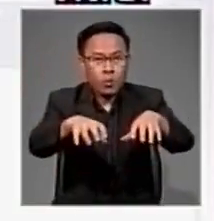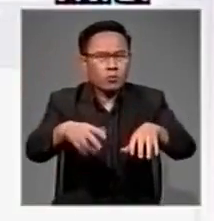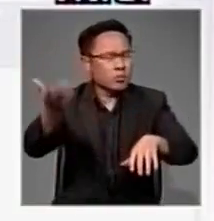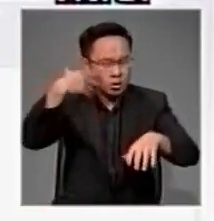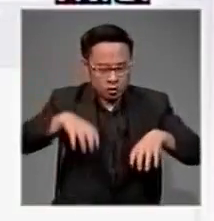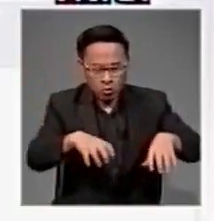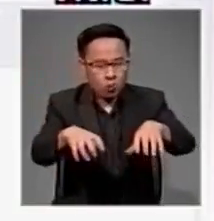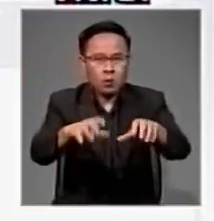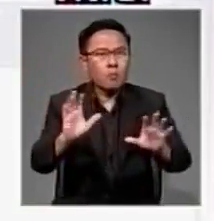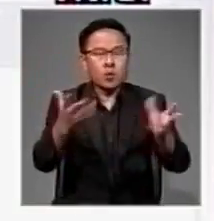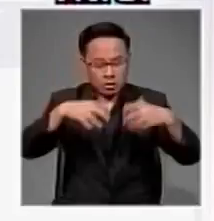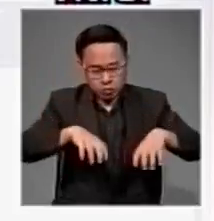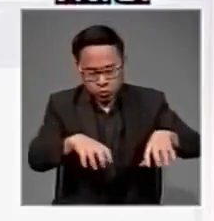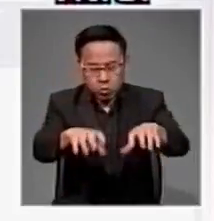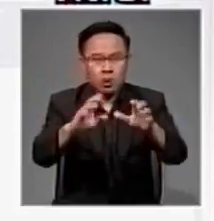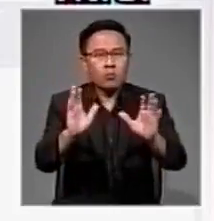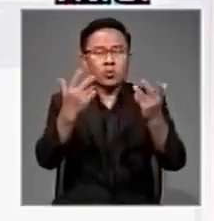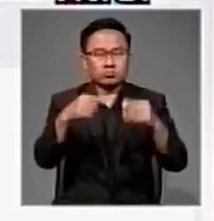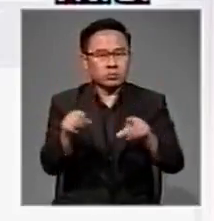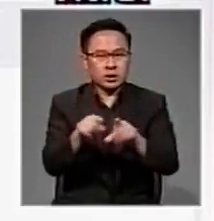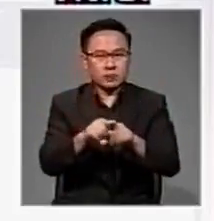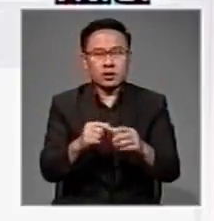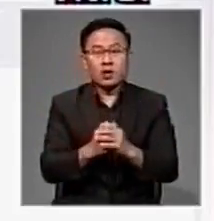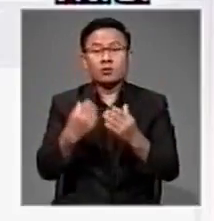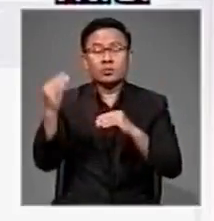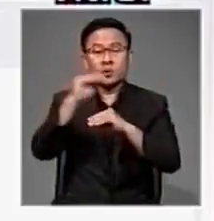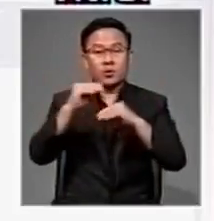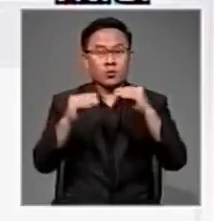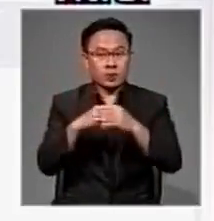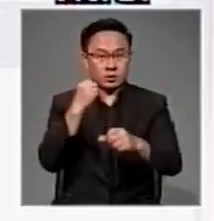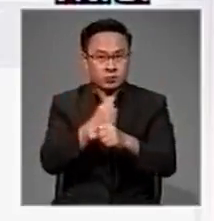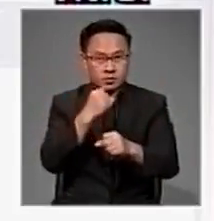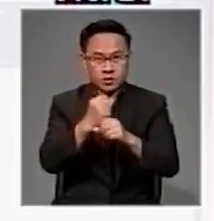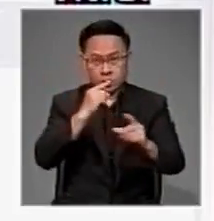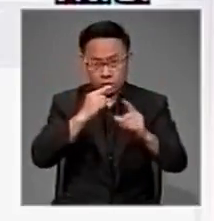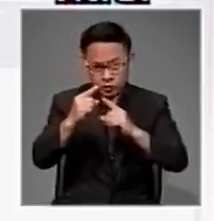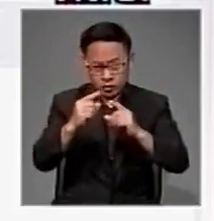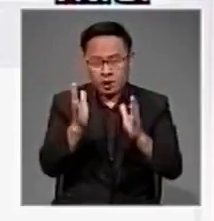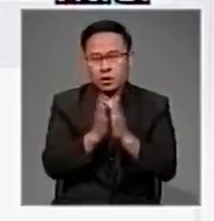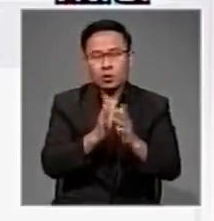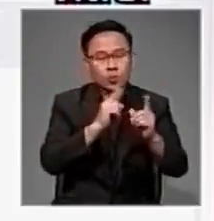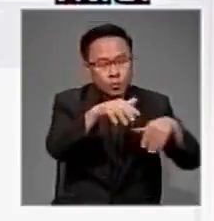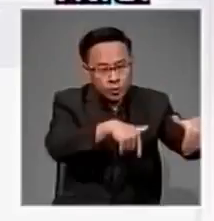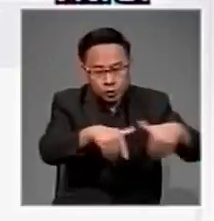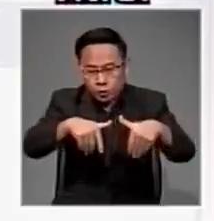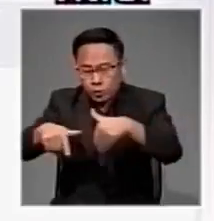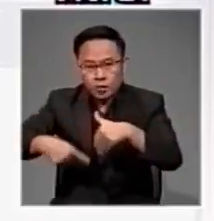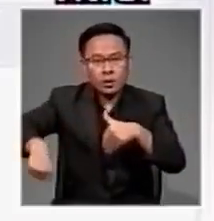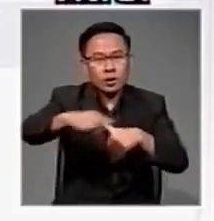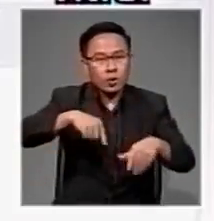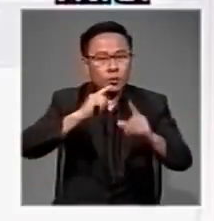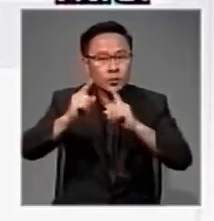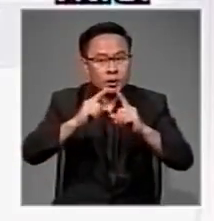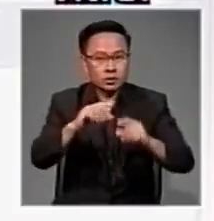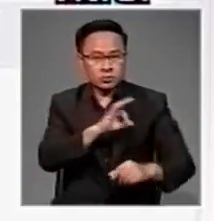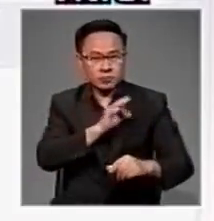ล้วชาวบ้านเนี่ยจะอยู่กันแต่ในคลองเป็นบ้านที่อยู่ในคลองเลยเกือบทั้งหมดนะครับพอดีมีโครงการเข้ามานะครับโครงการเ